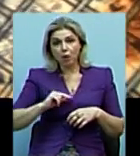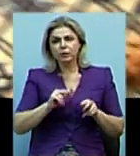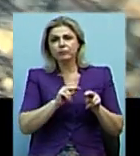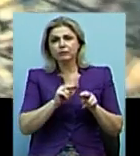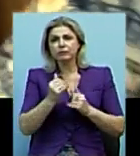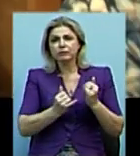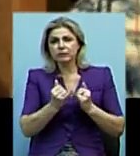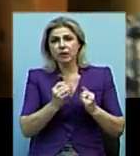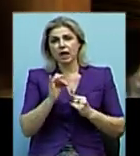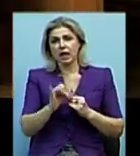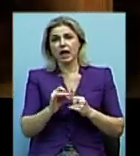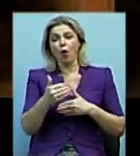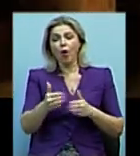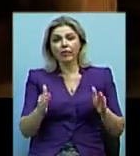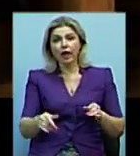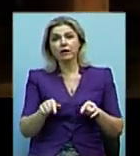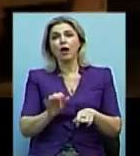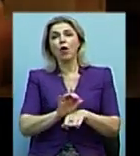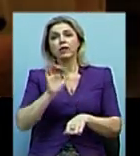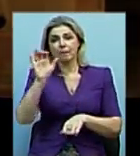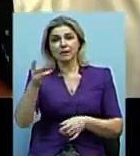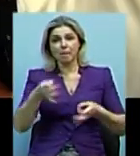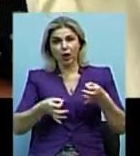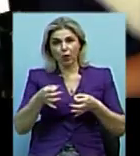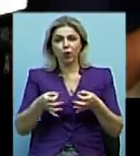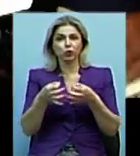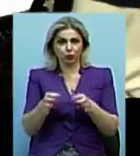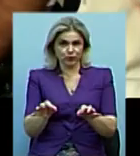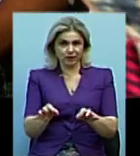до спеціальних контейнерів, аби відвести на природу та відпустити.